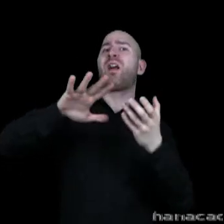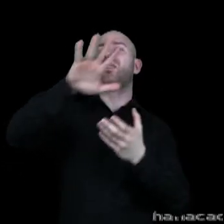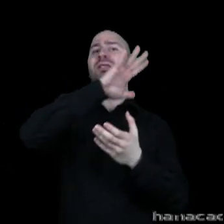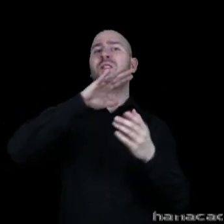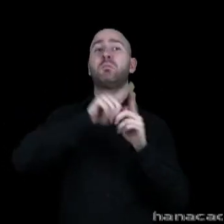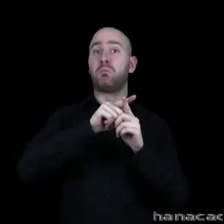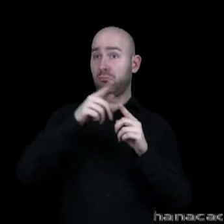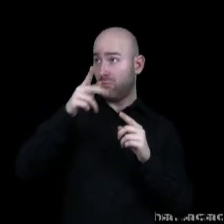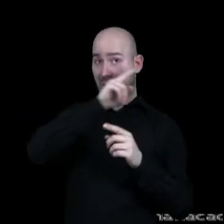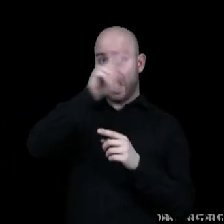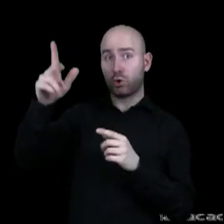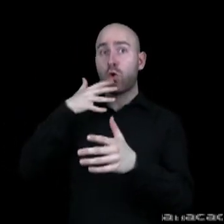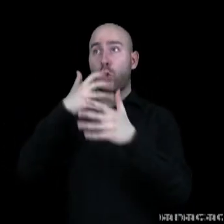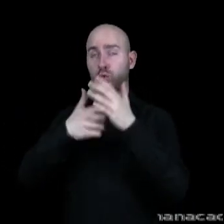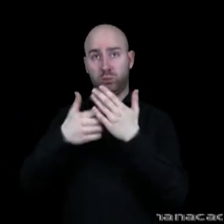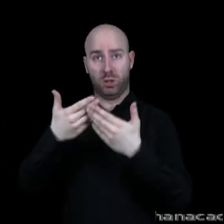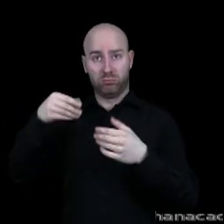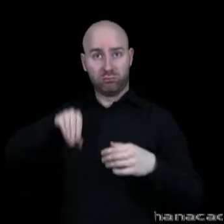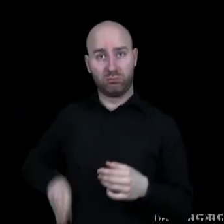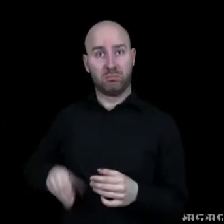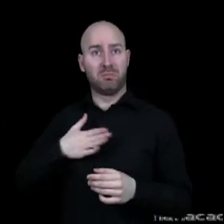gospodarce trafia do kieszeni konsumentów.